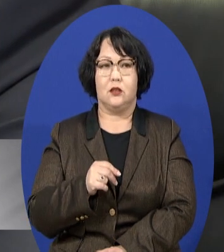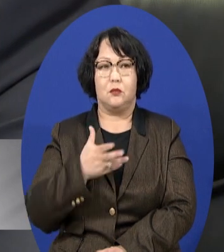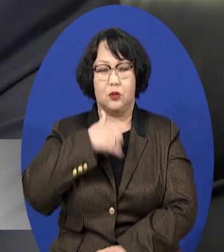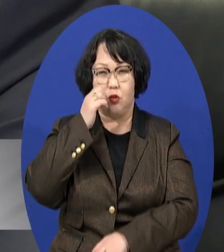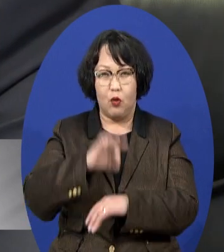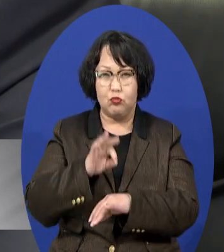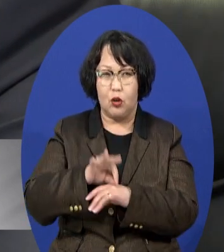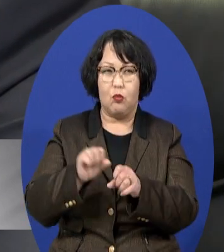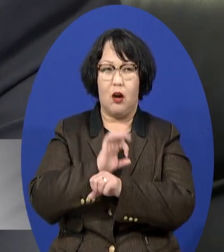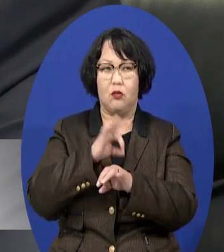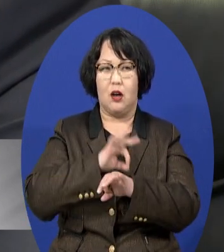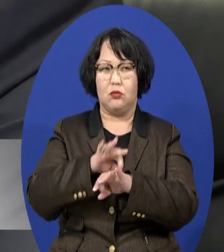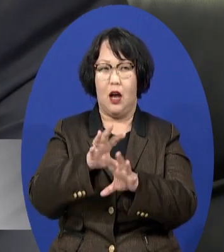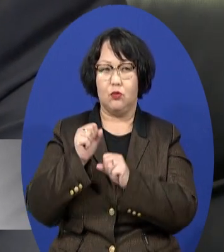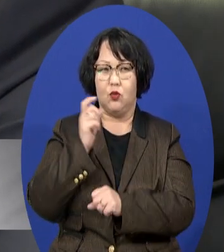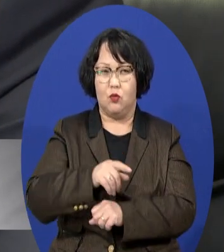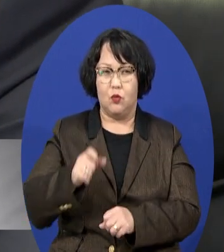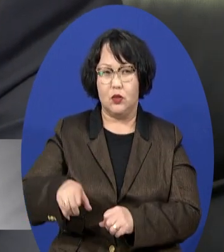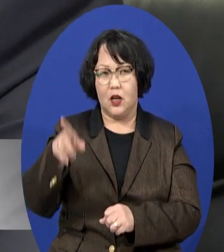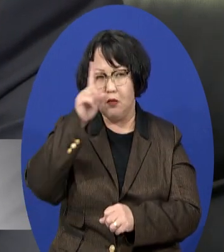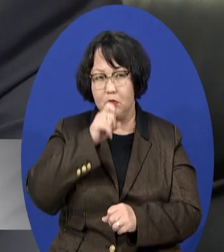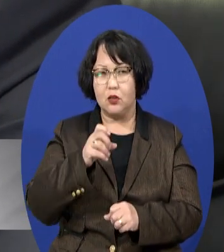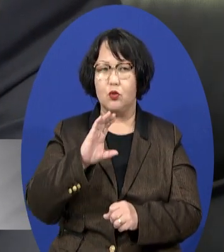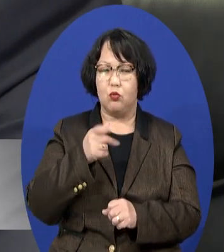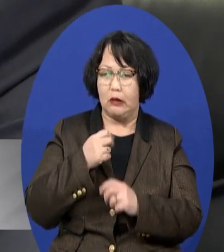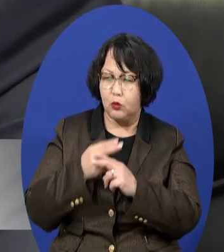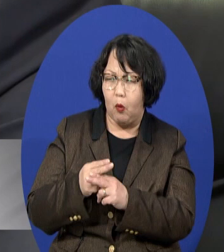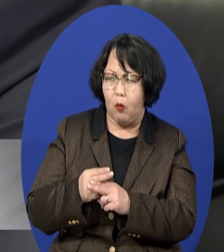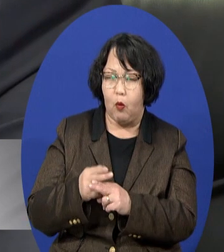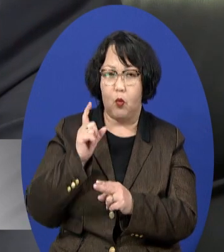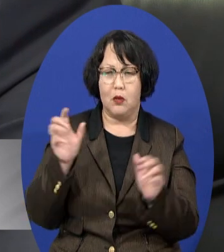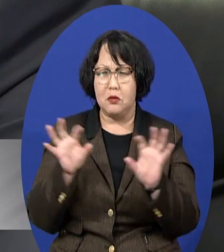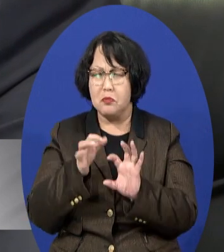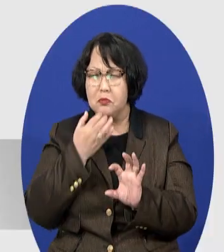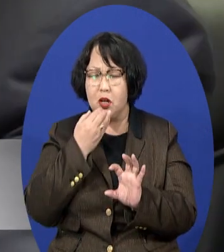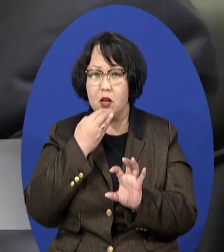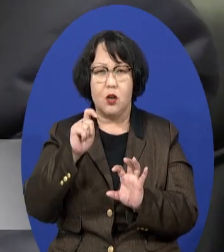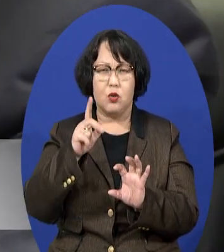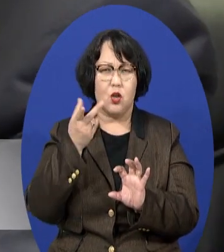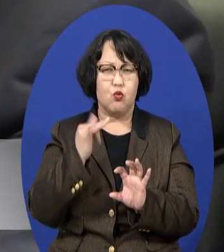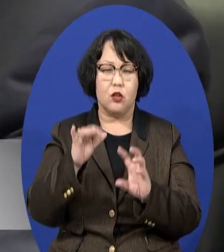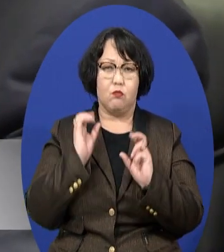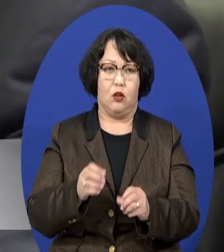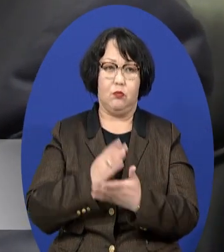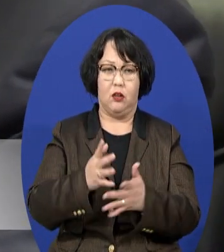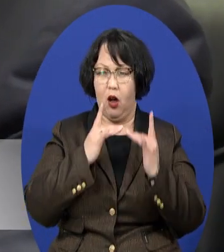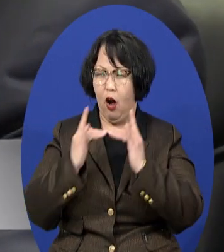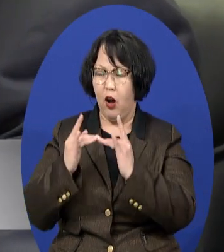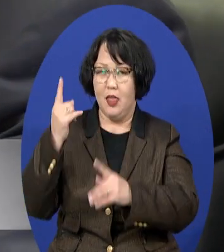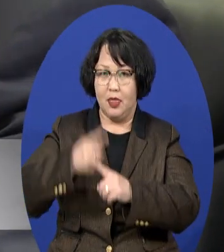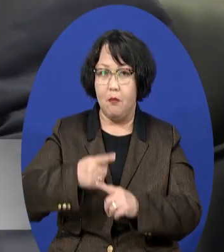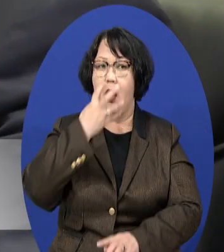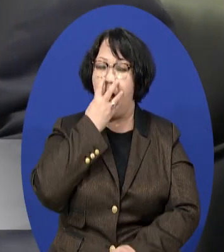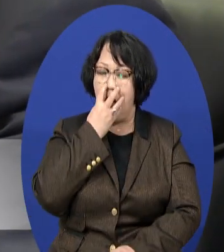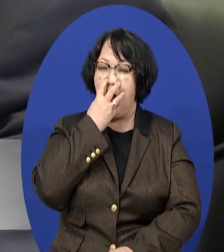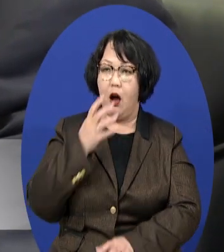өвчтөн дүүлчлэх эрүүл мэндийн ажилтны албан хаагчдын хомсдолд яалтчгүй болж байгаа юм гэсэн үг. Орны тоогоо нэмсэн хүчилтөрөгчийн